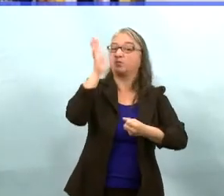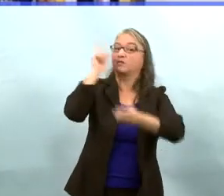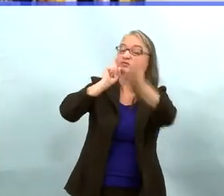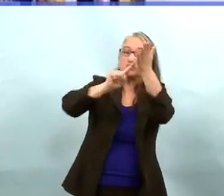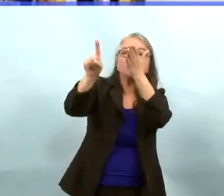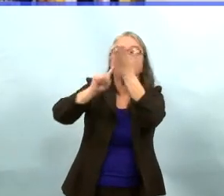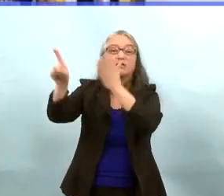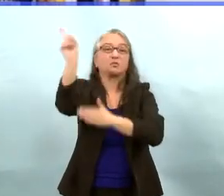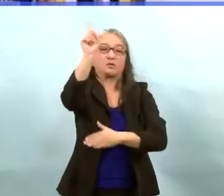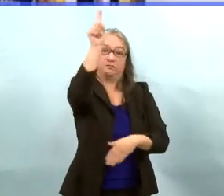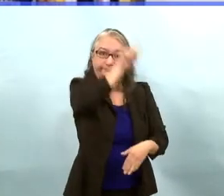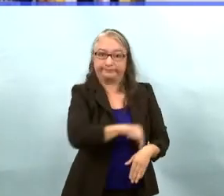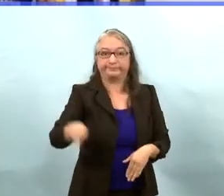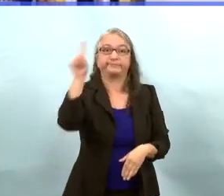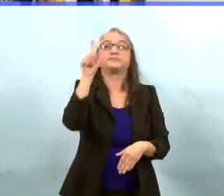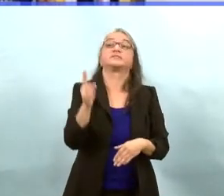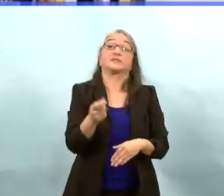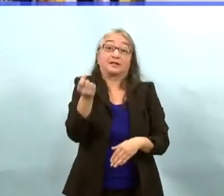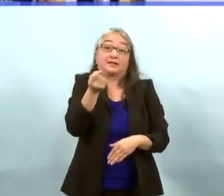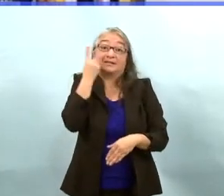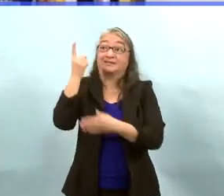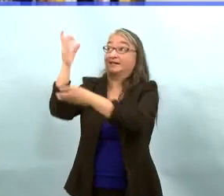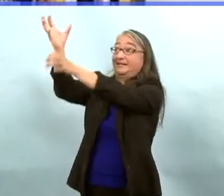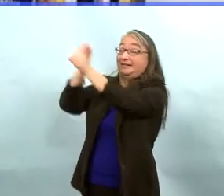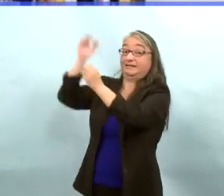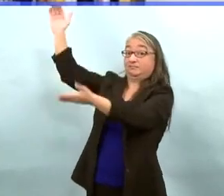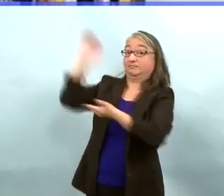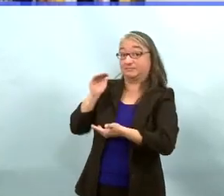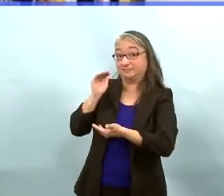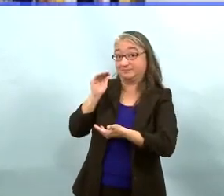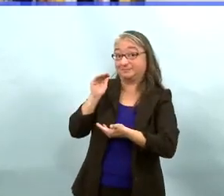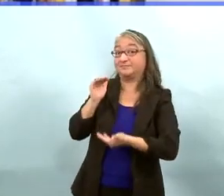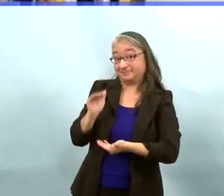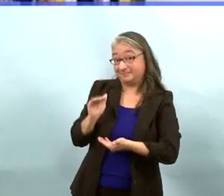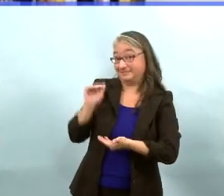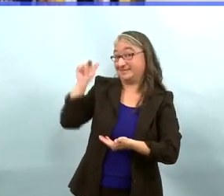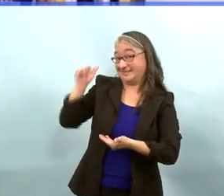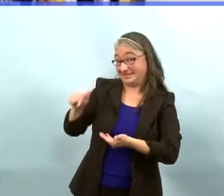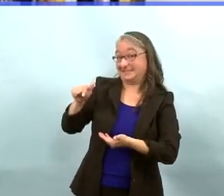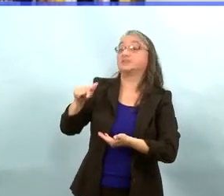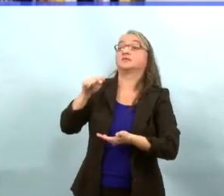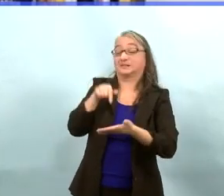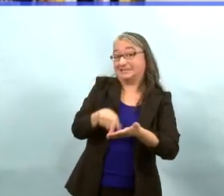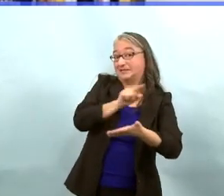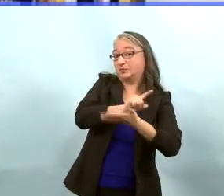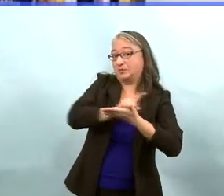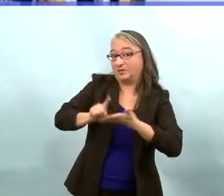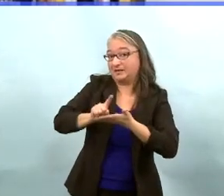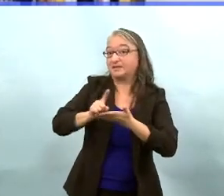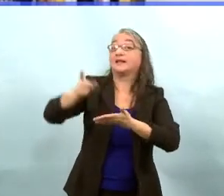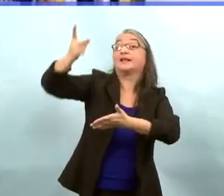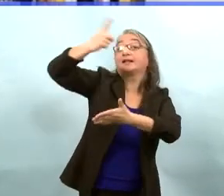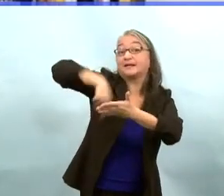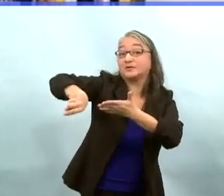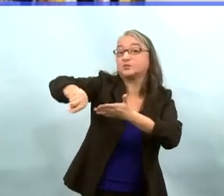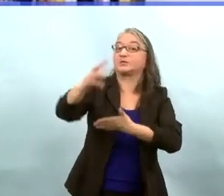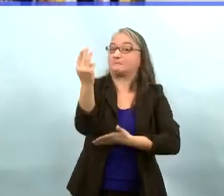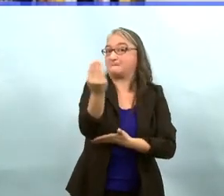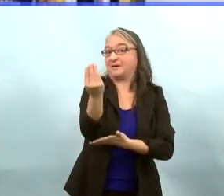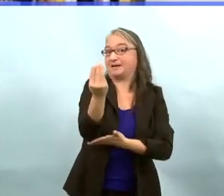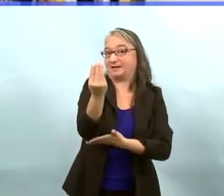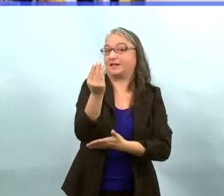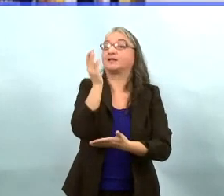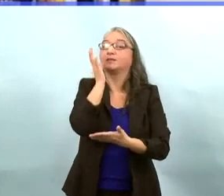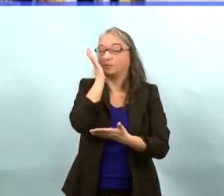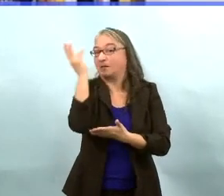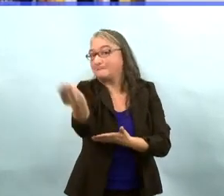cliniques dès que le vaccin va arriver. Donc, on s'attend à ce que dans la province, d'ici la fin de cette semaine et au début de la semaine prochaine, on va avoir